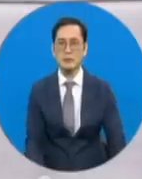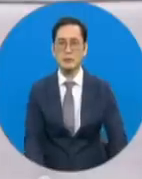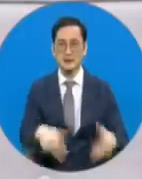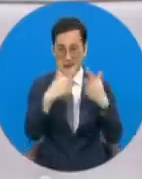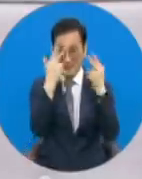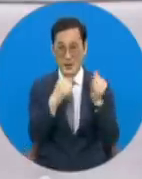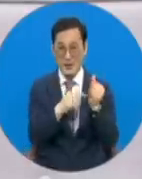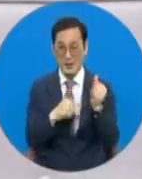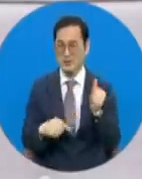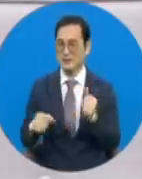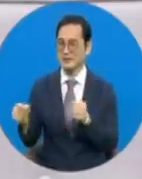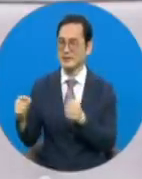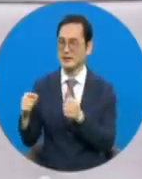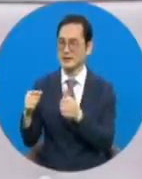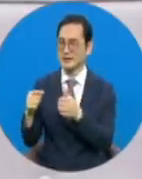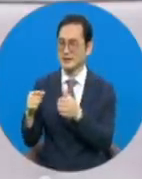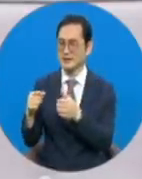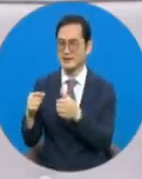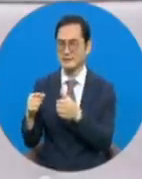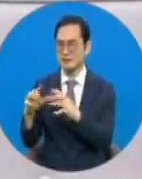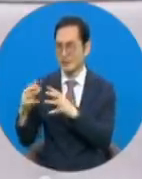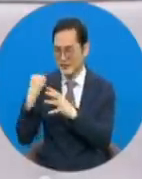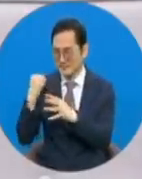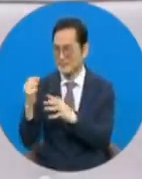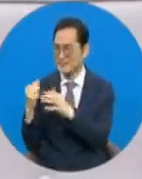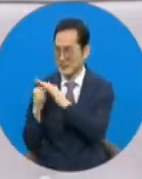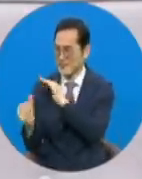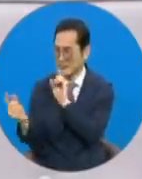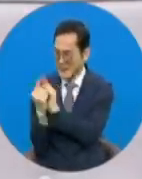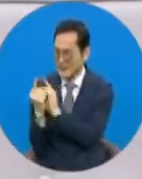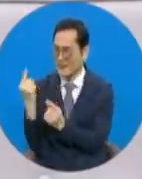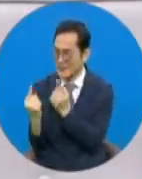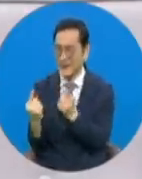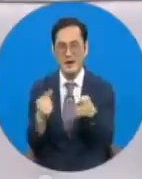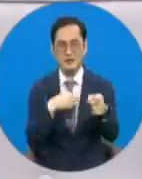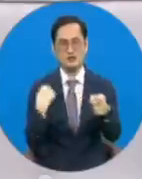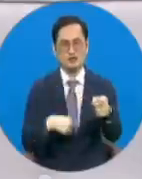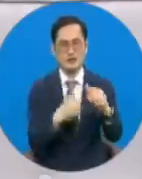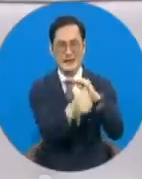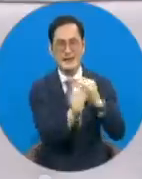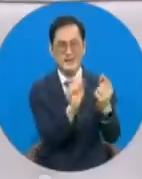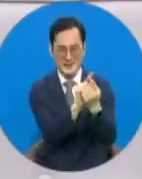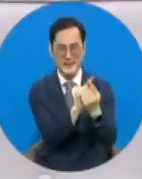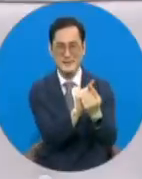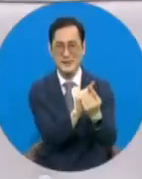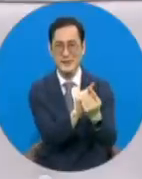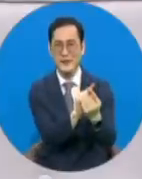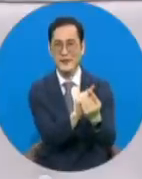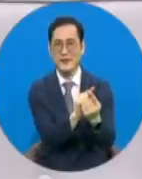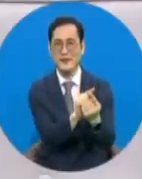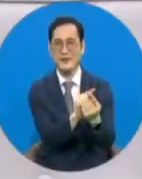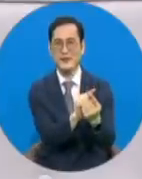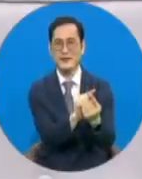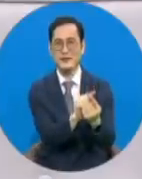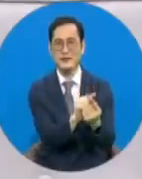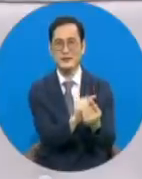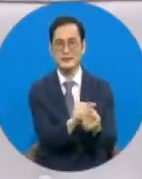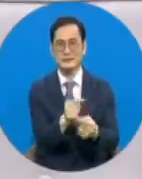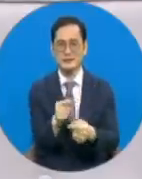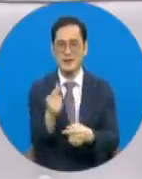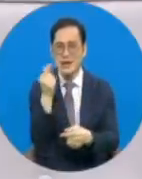대표를 만나는 것보다 싱하이밍 중국 대사를 만나서 후쿠오카 오염수에 관한